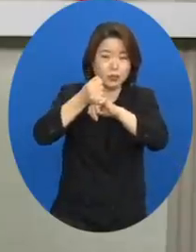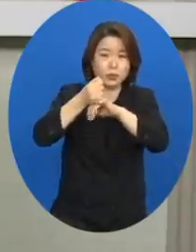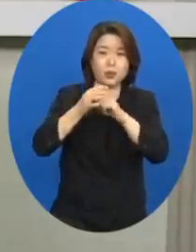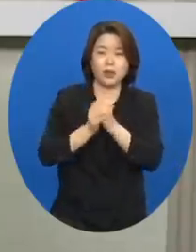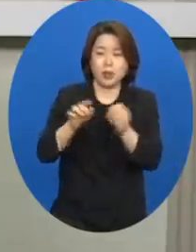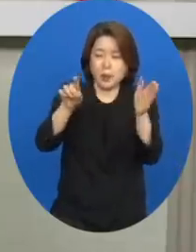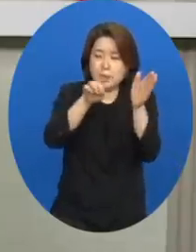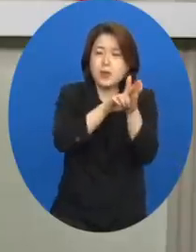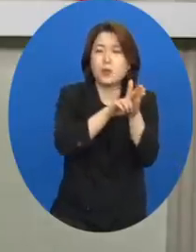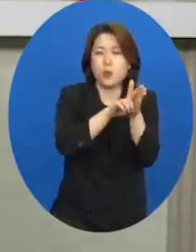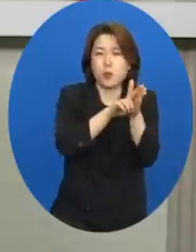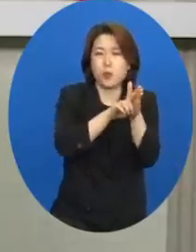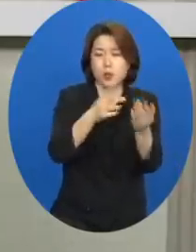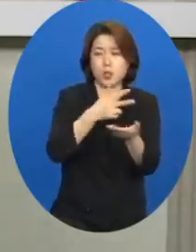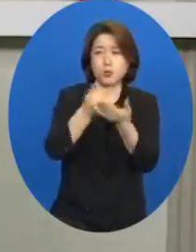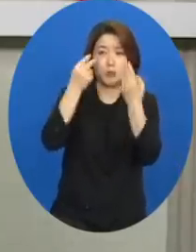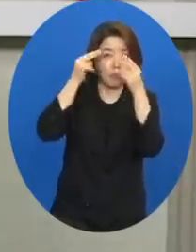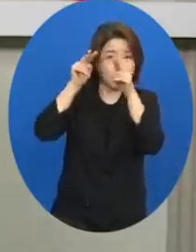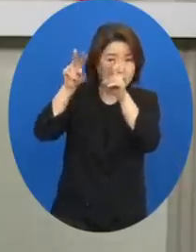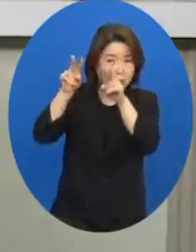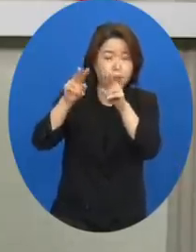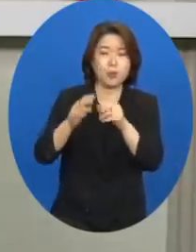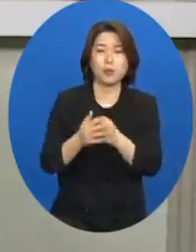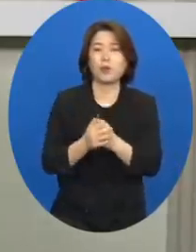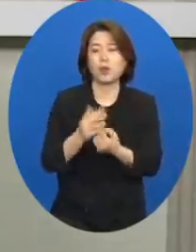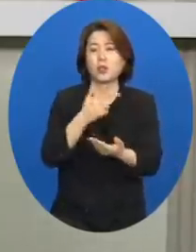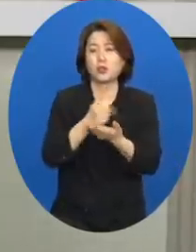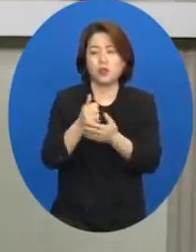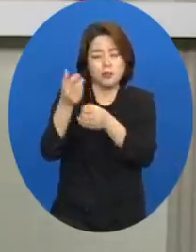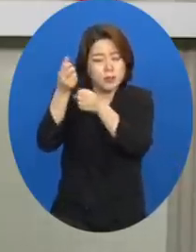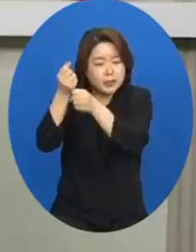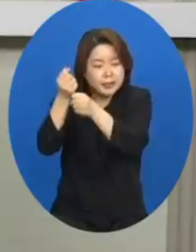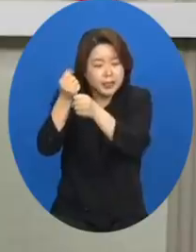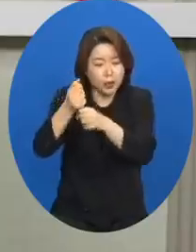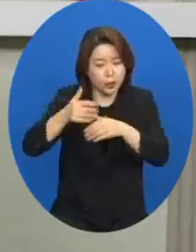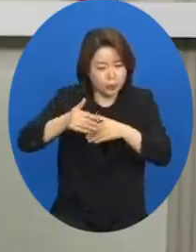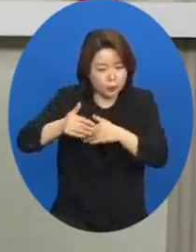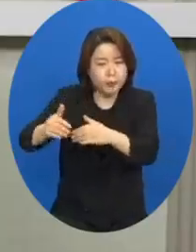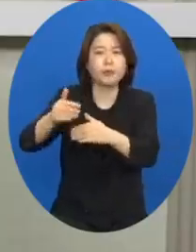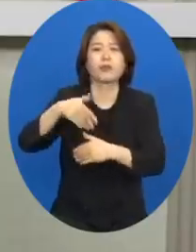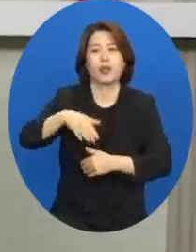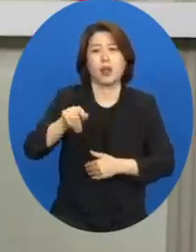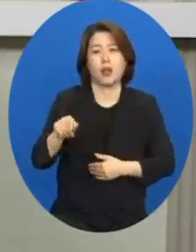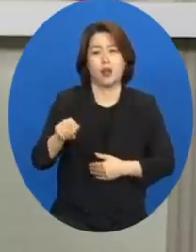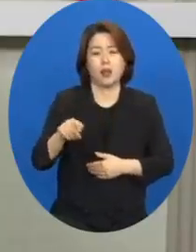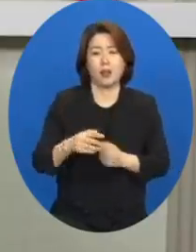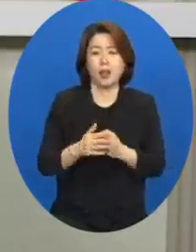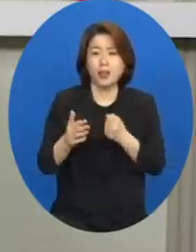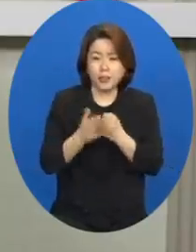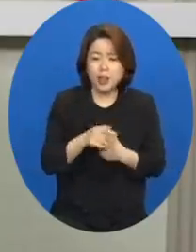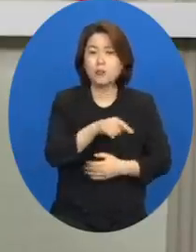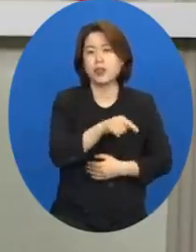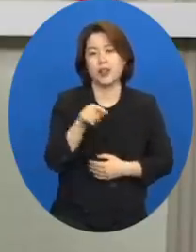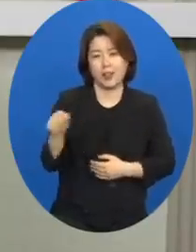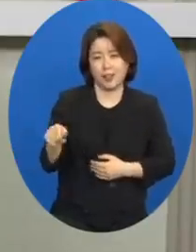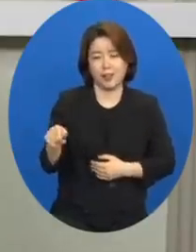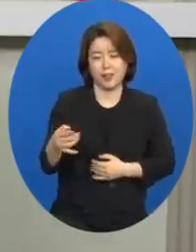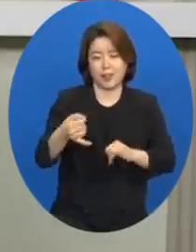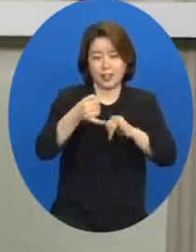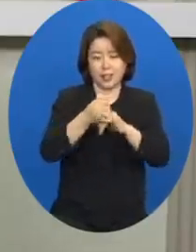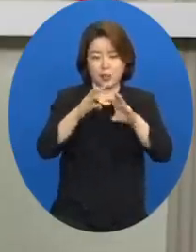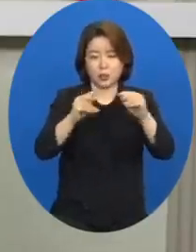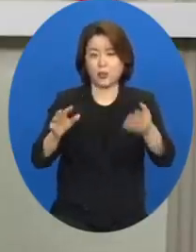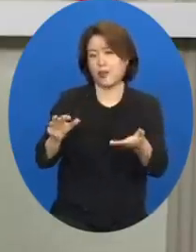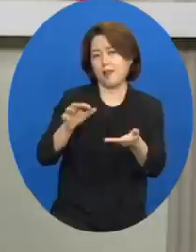7회 하고 주님을 바라보고 주님을 의지하고 나갔던 것 그래서 그들이 약속의 땅을 얻게 된